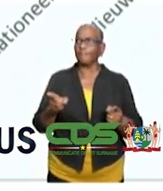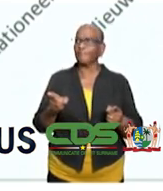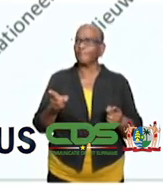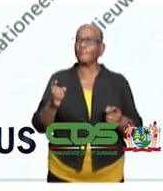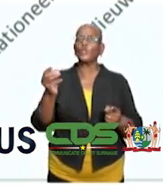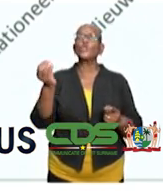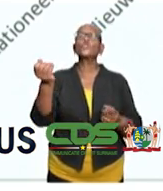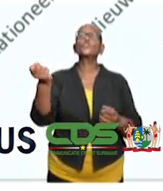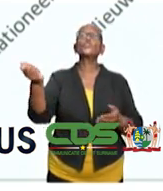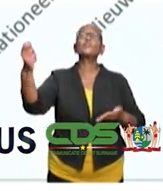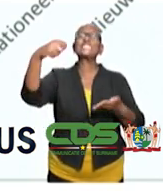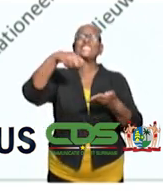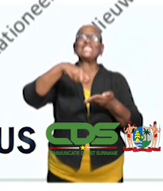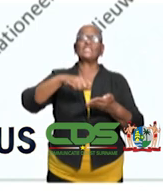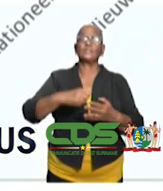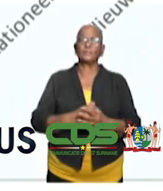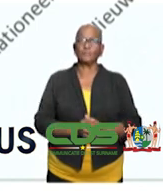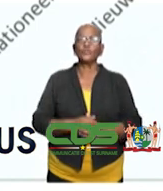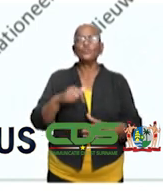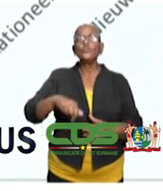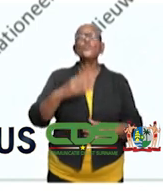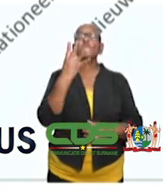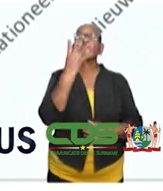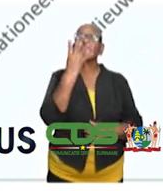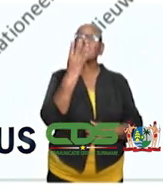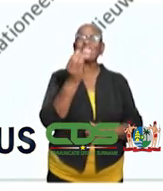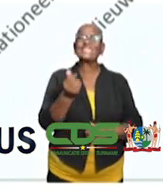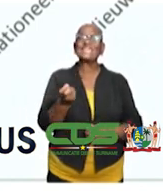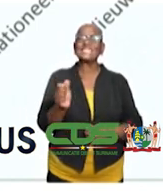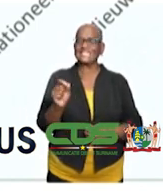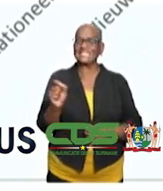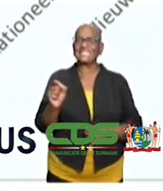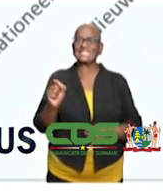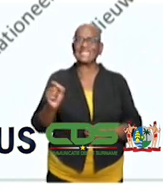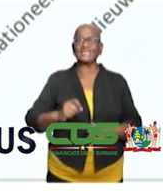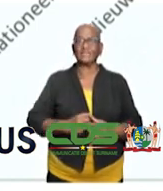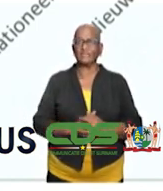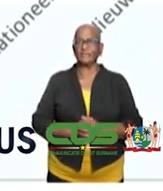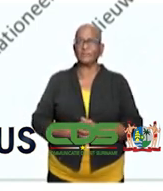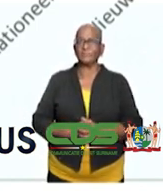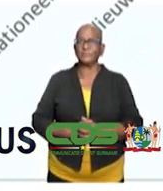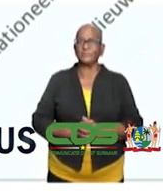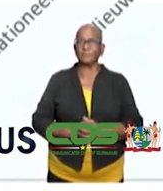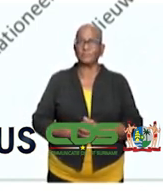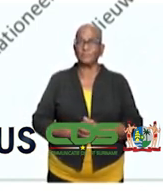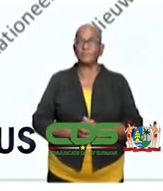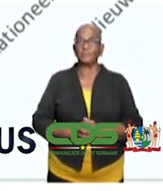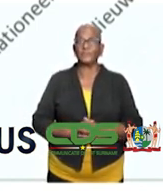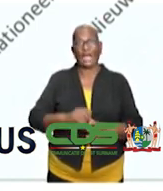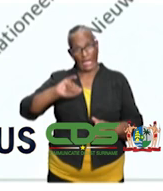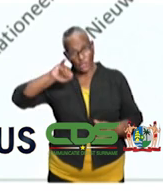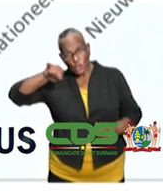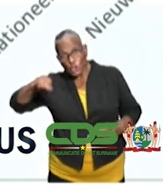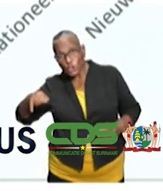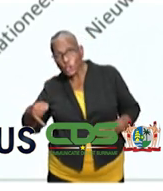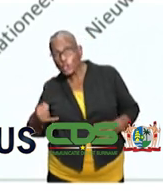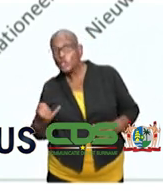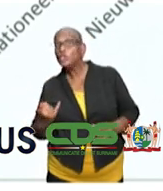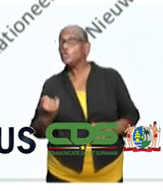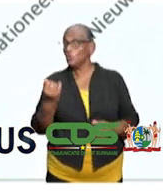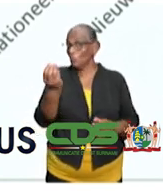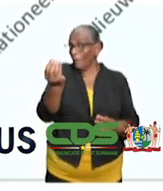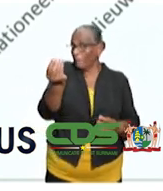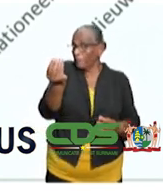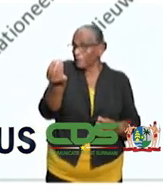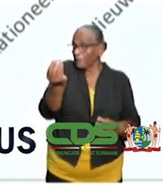subsidie op dit moment zitten wij op 4 cent. En na implementatie van die nieuwe tarievenstructuur